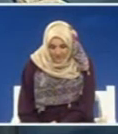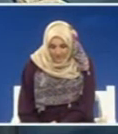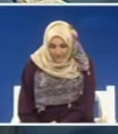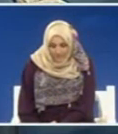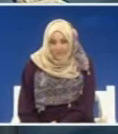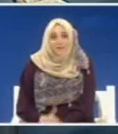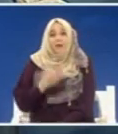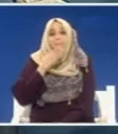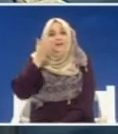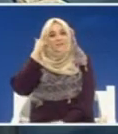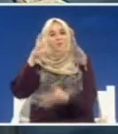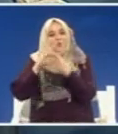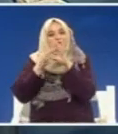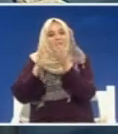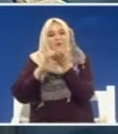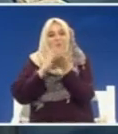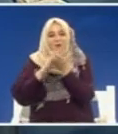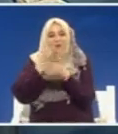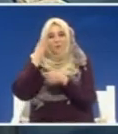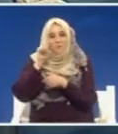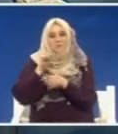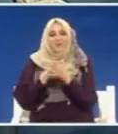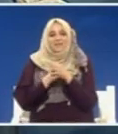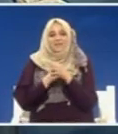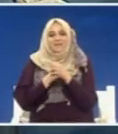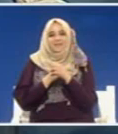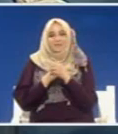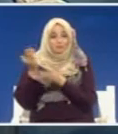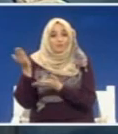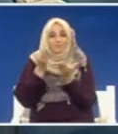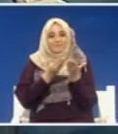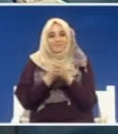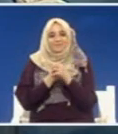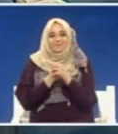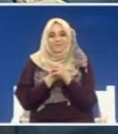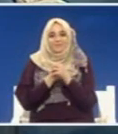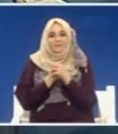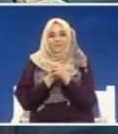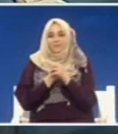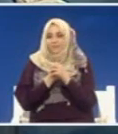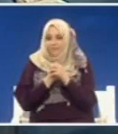أشكركم وأشكر القناة الخامسة إن شاء الله. الله يحييك حميد، هذا واجبنا. تفضل أخوي.